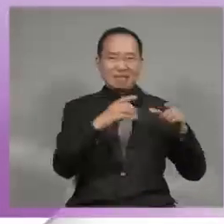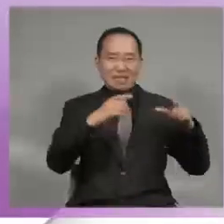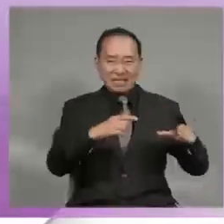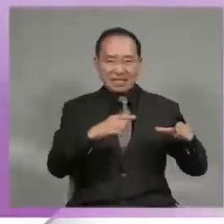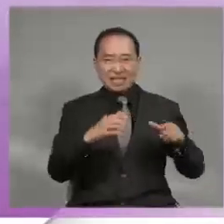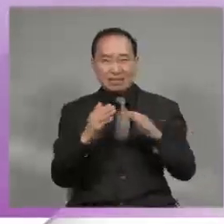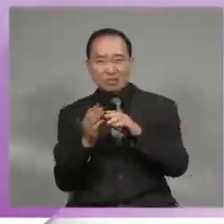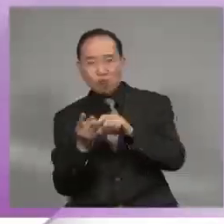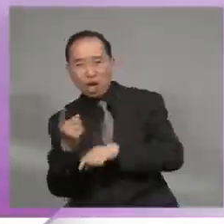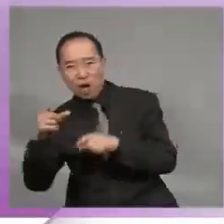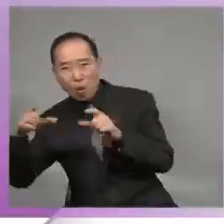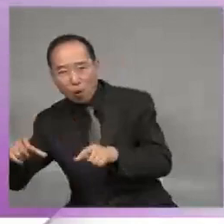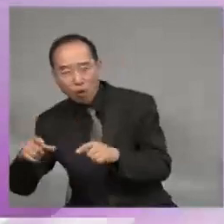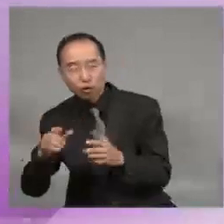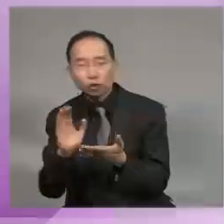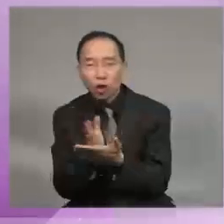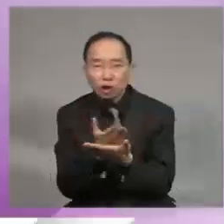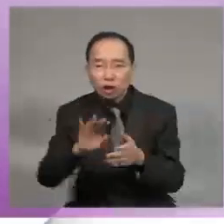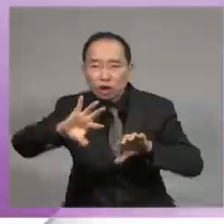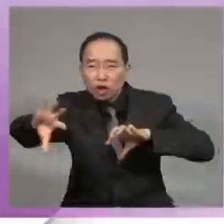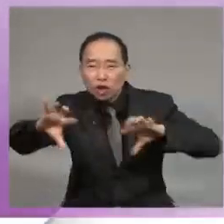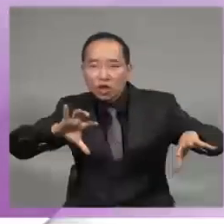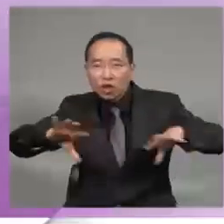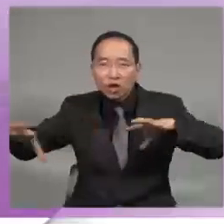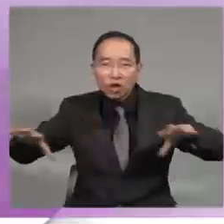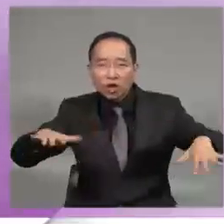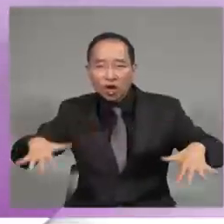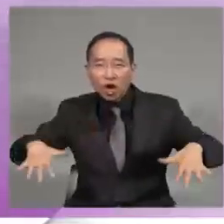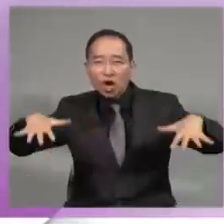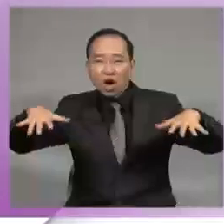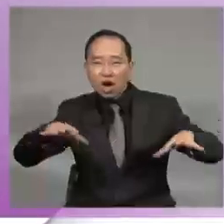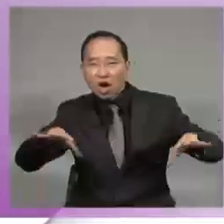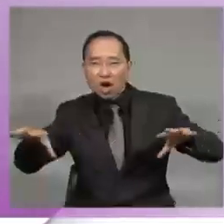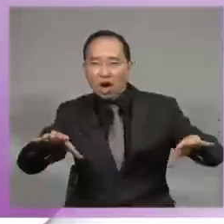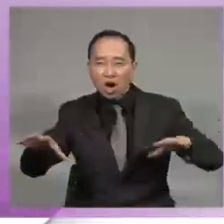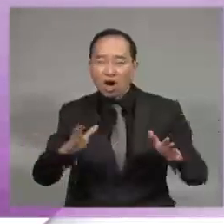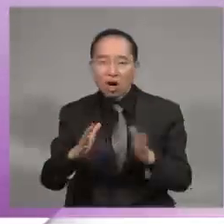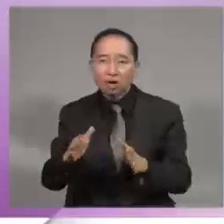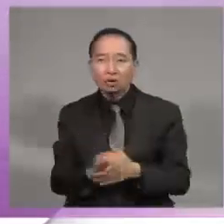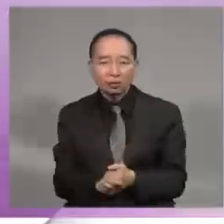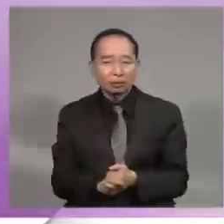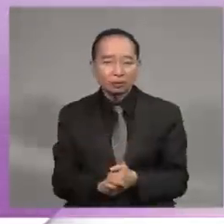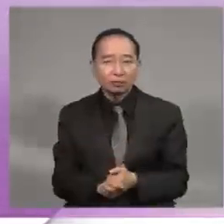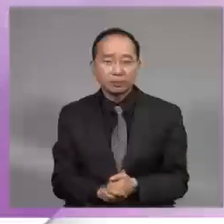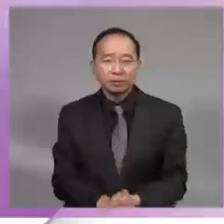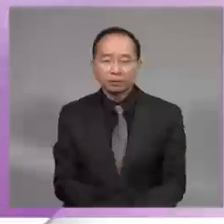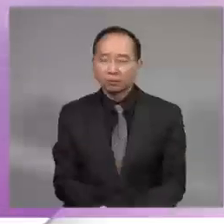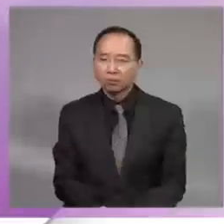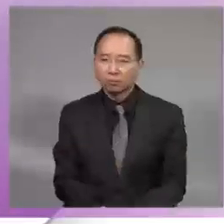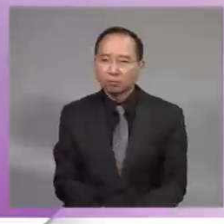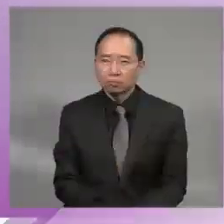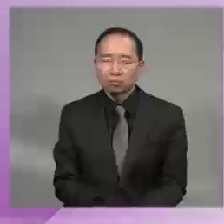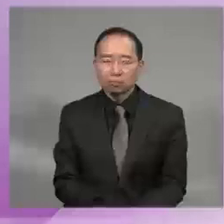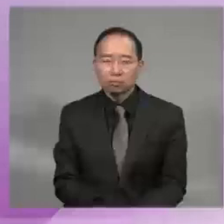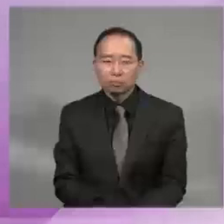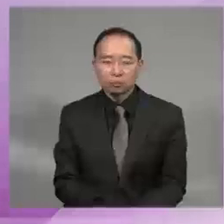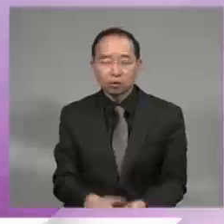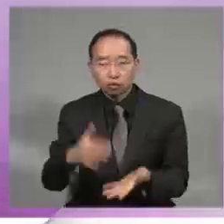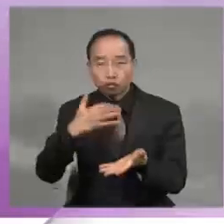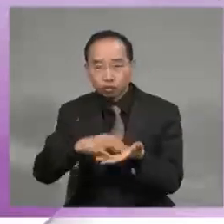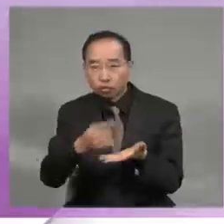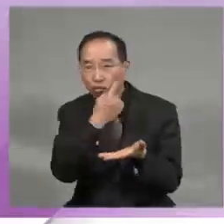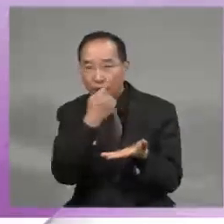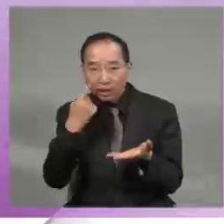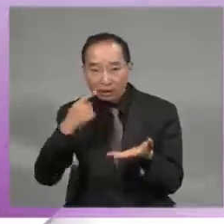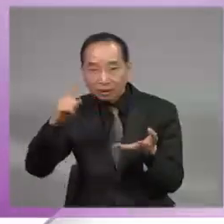용지들이 차곡차곡 좀 정리가 되고 있는 모습입니다. 확실히 네. 많은 분들이 좀 투표에 참여를 해주셨어요. 그렇죠. 계속해서 수를 좀 확인을 하고 계시는